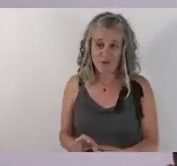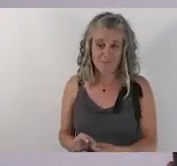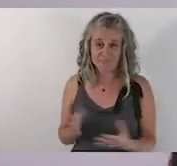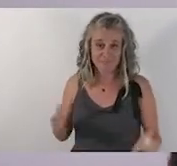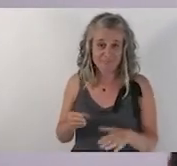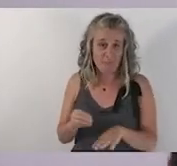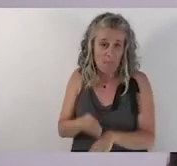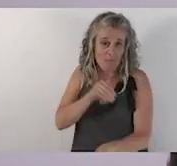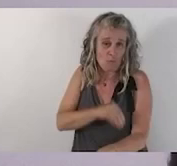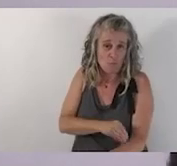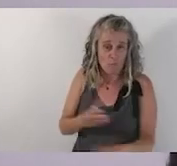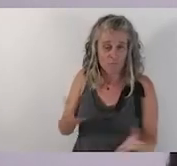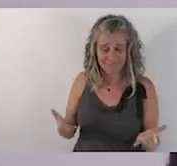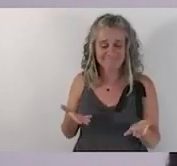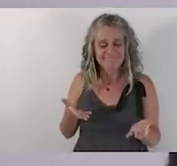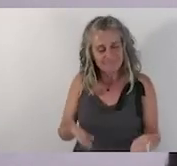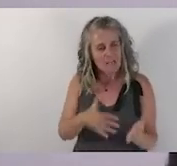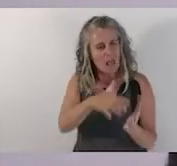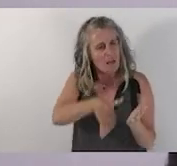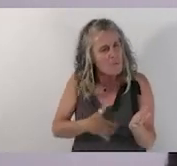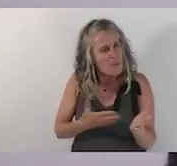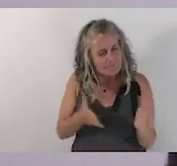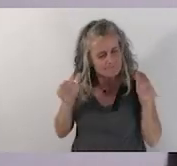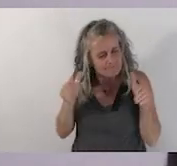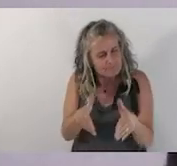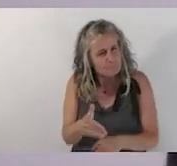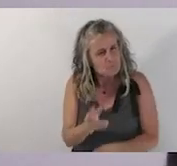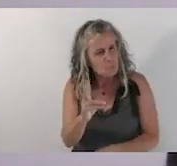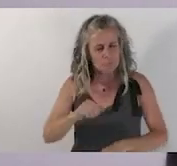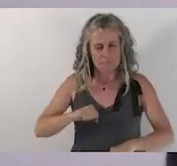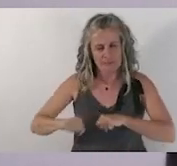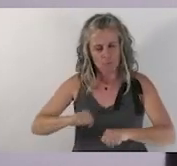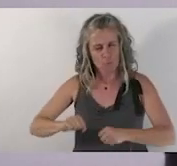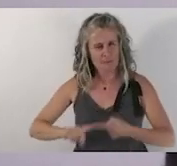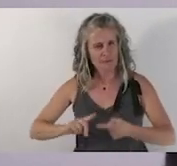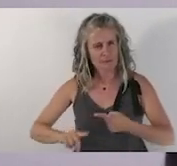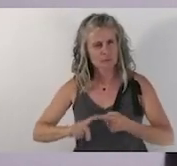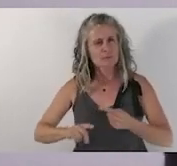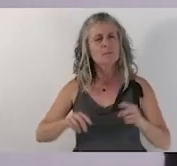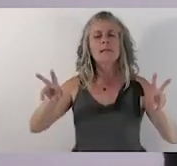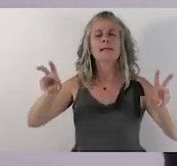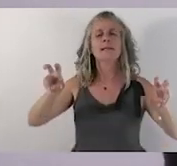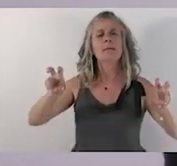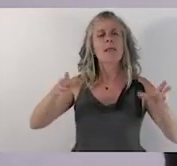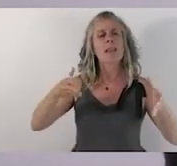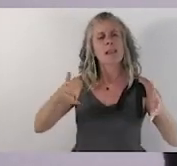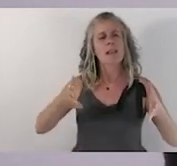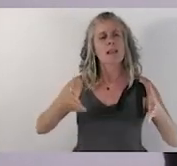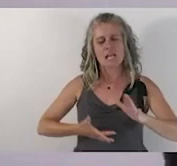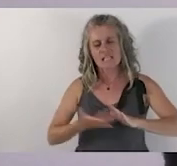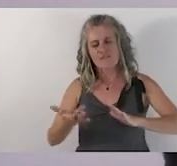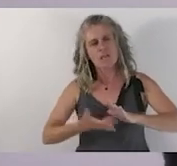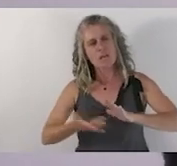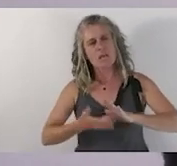prévention. Là, il s'agit effectivement d'une action particulière qui s'appelle « S'évader dans les quartiers ». Je pense que